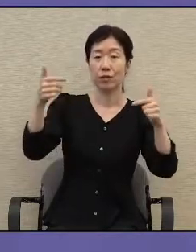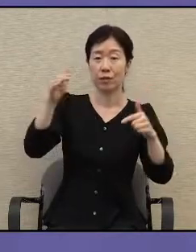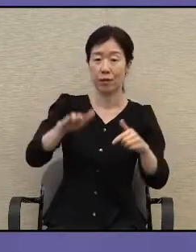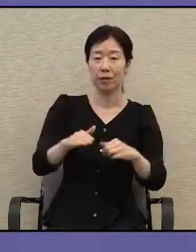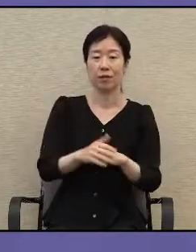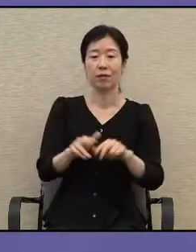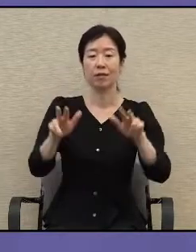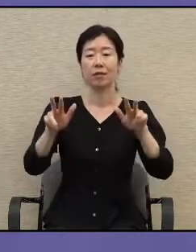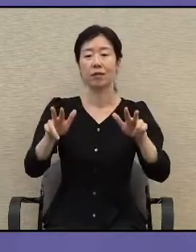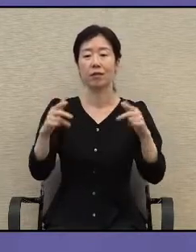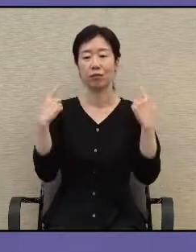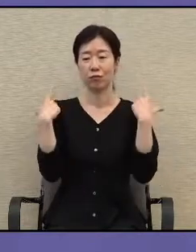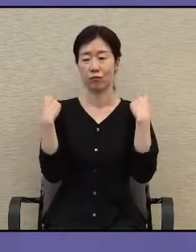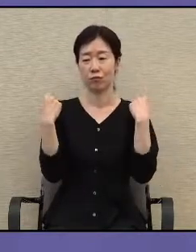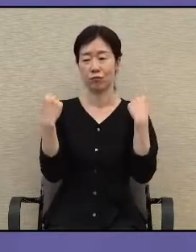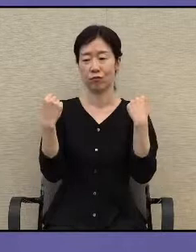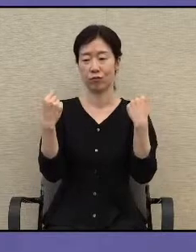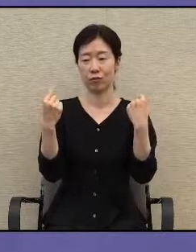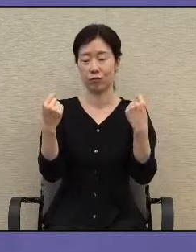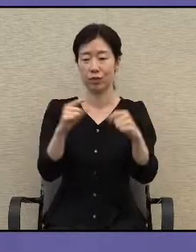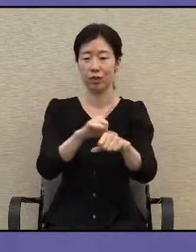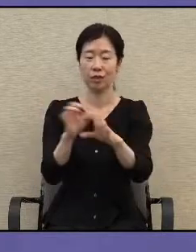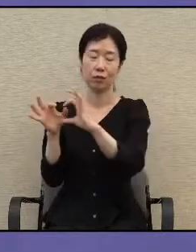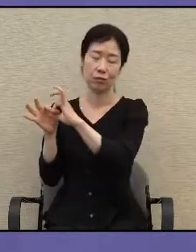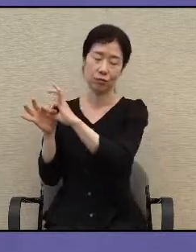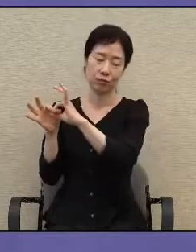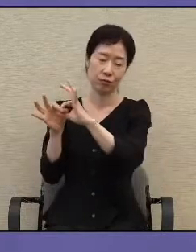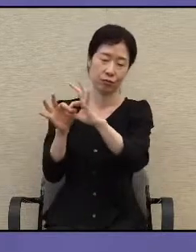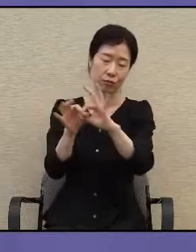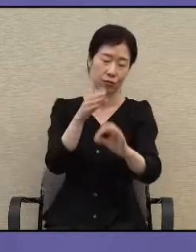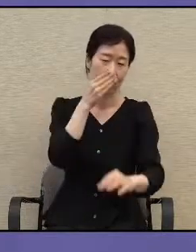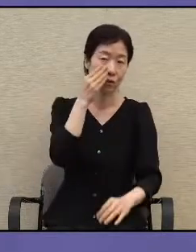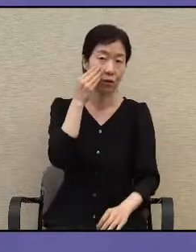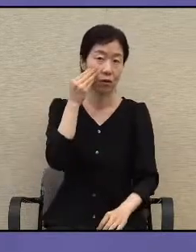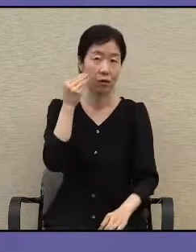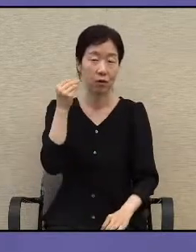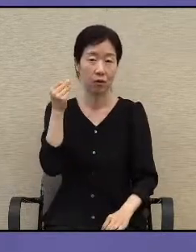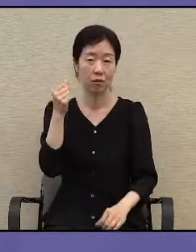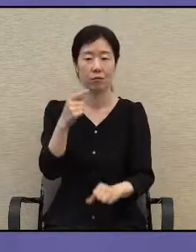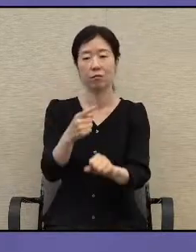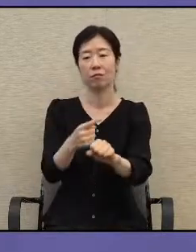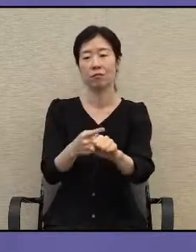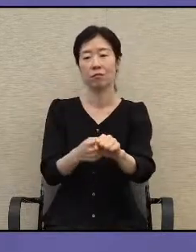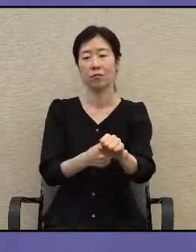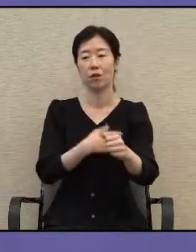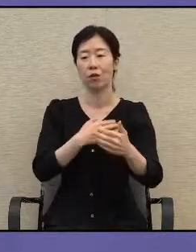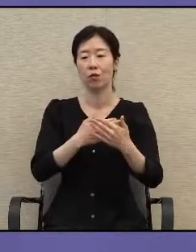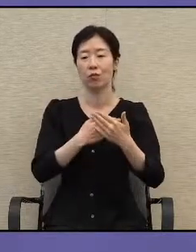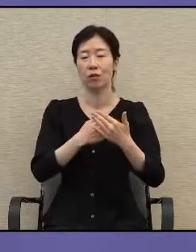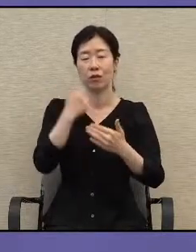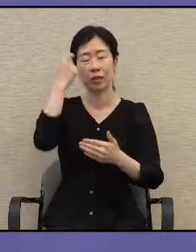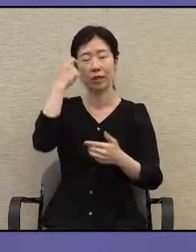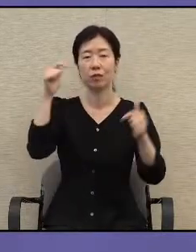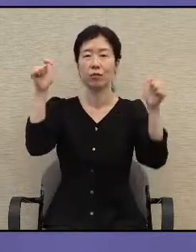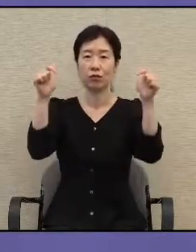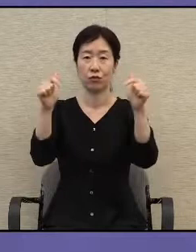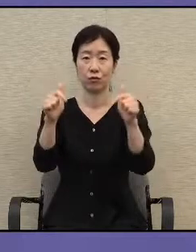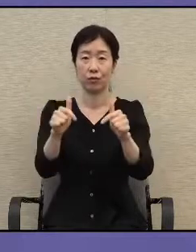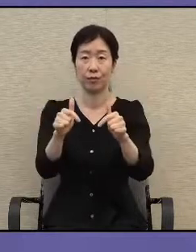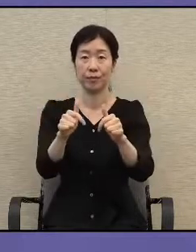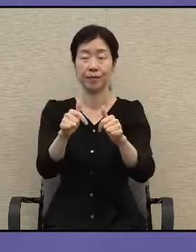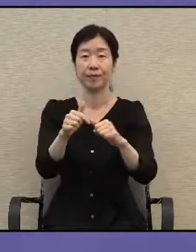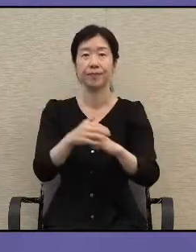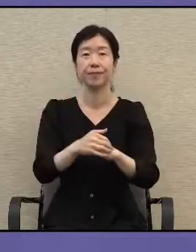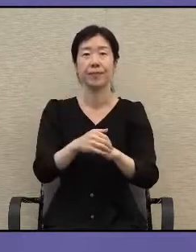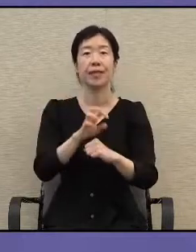많이 긴장도 풀리고 불안도 없어지고 이러한 것이 많은 경향들이 나타나고 있는데 특히 연령대별로 보면 이 맨 위의